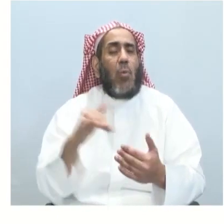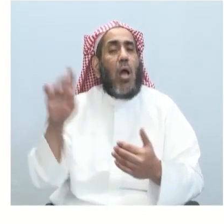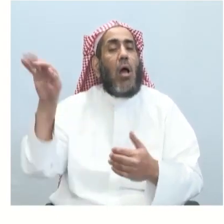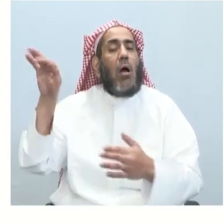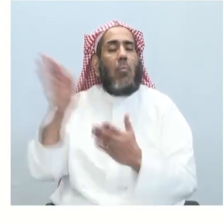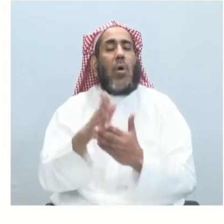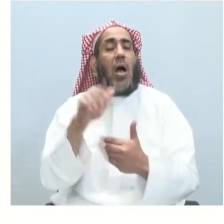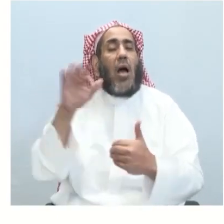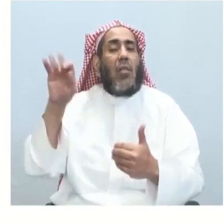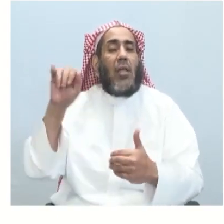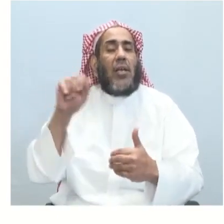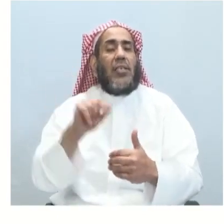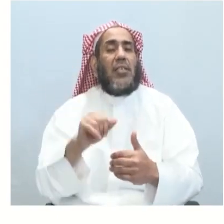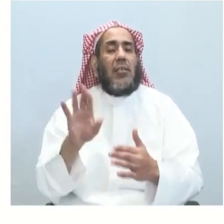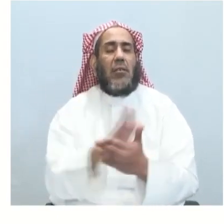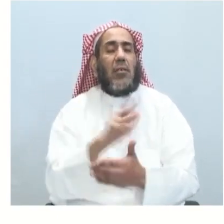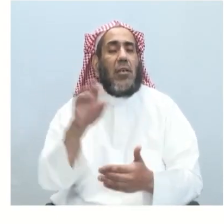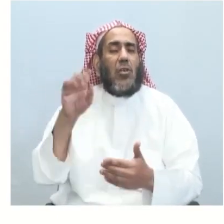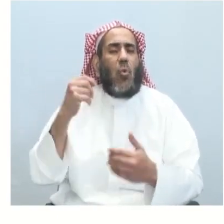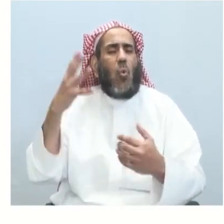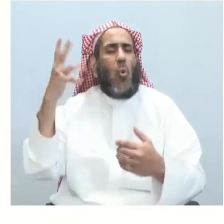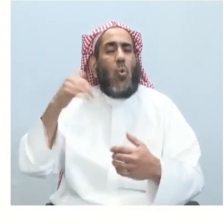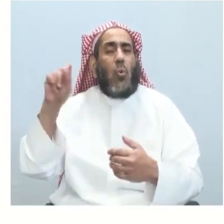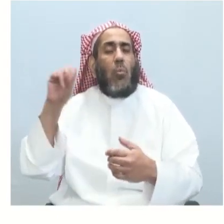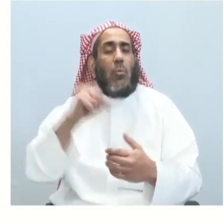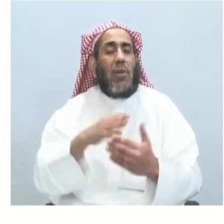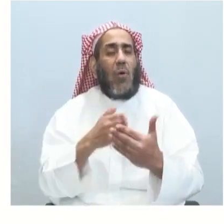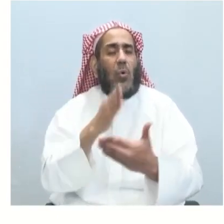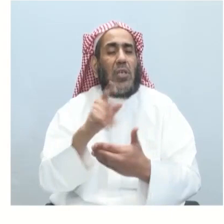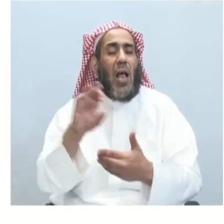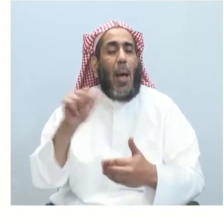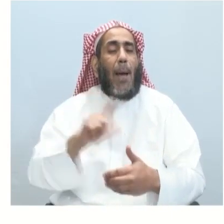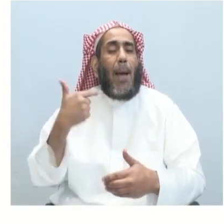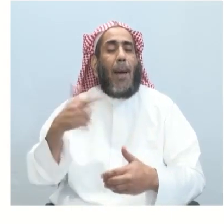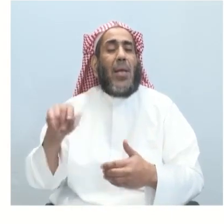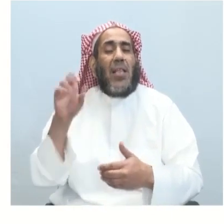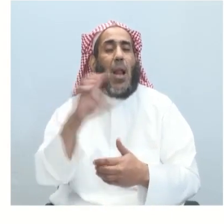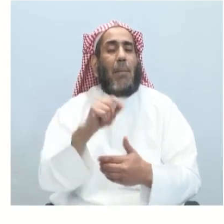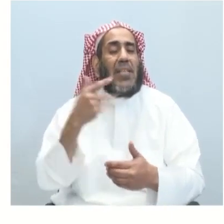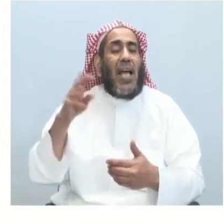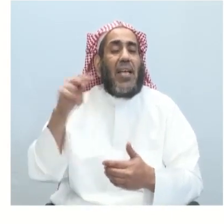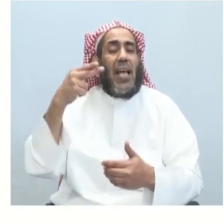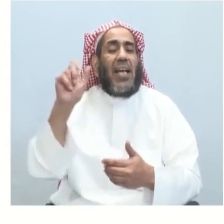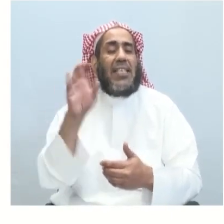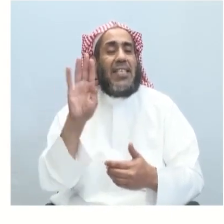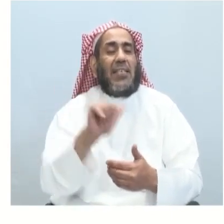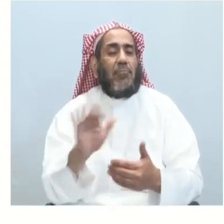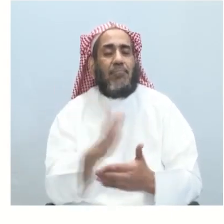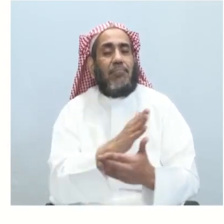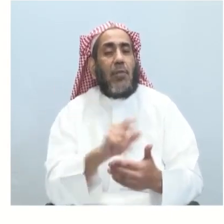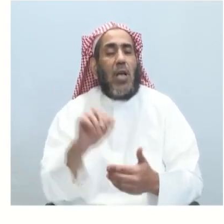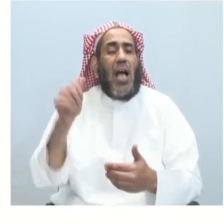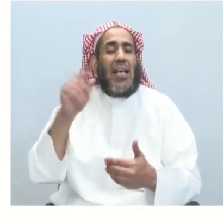لتعسر حظرت رحلي الهموم فوجهت الى ابيض المدائن عنسي